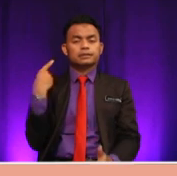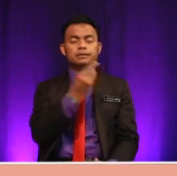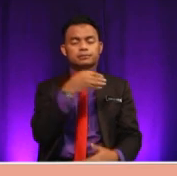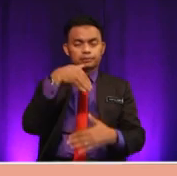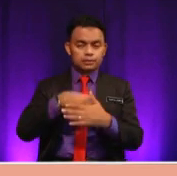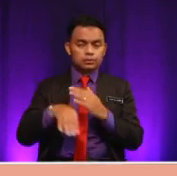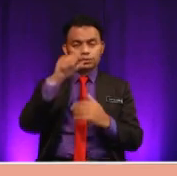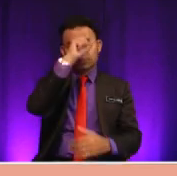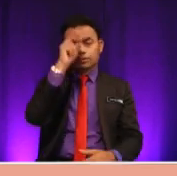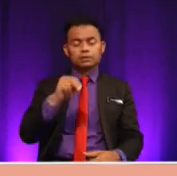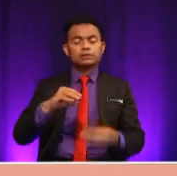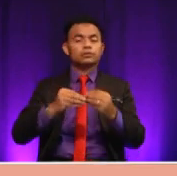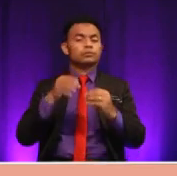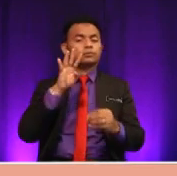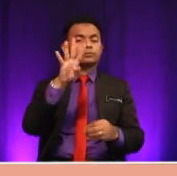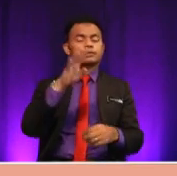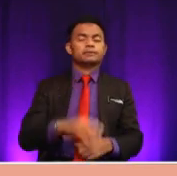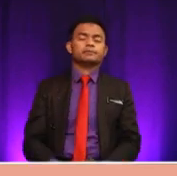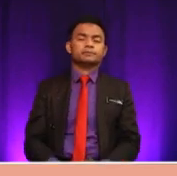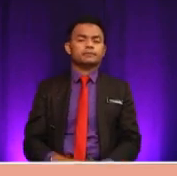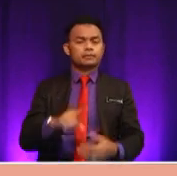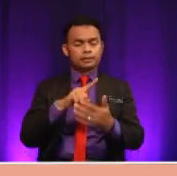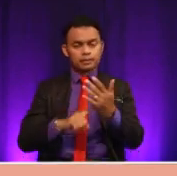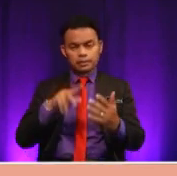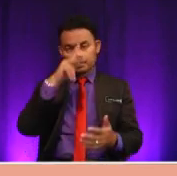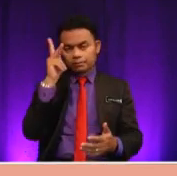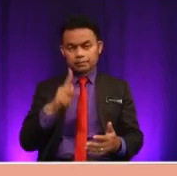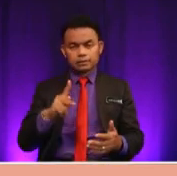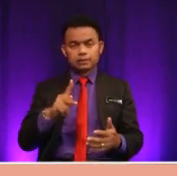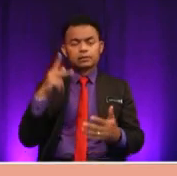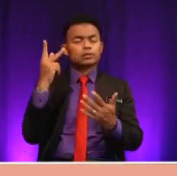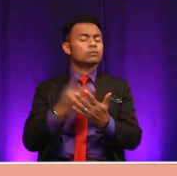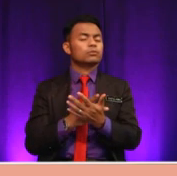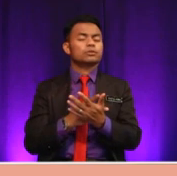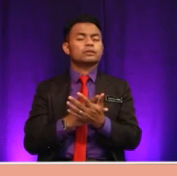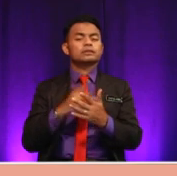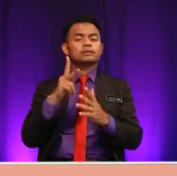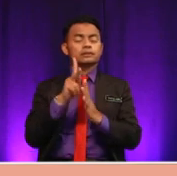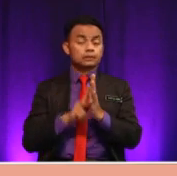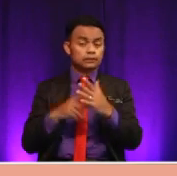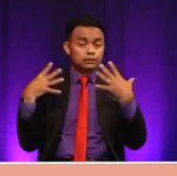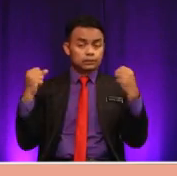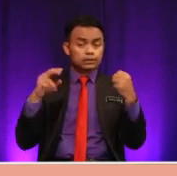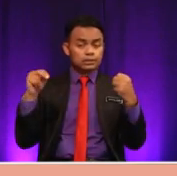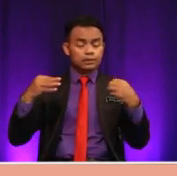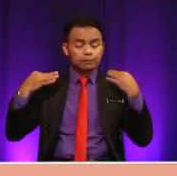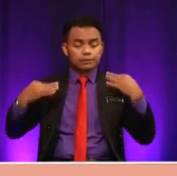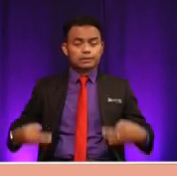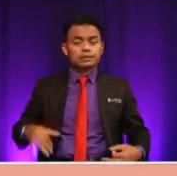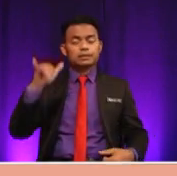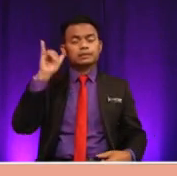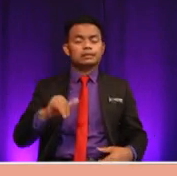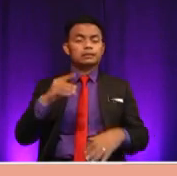seorang yang keempat oke apakah komponen kesuksesan fisika yang dinilai dalam ujian ulang alik